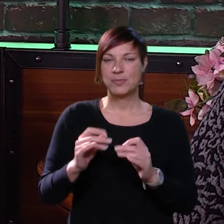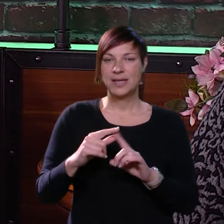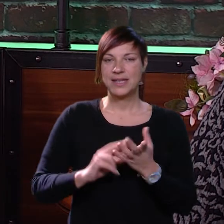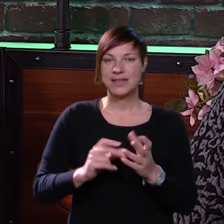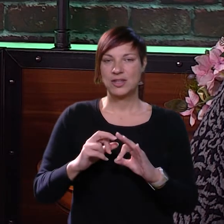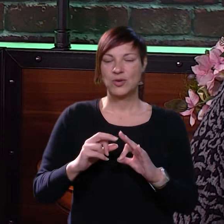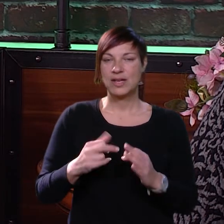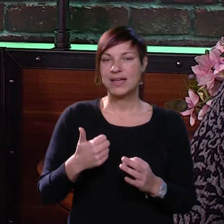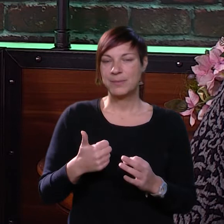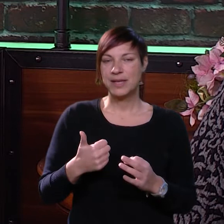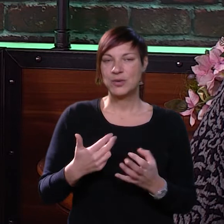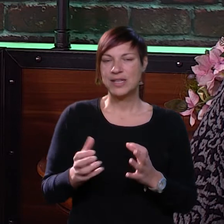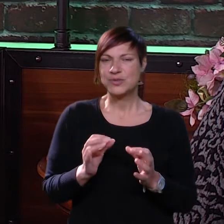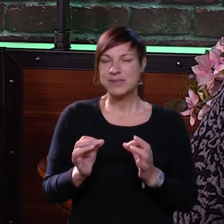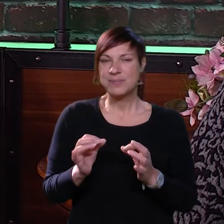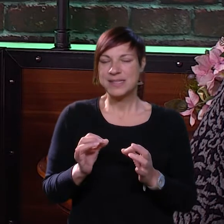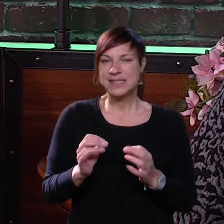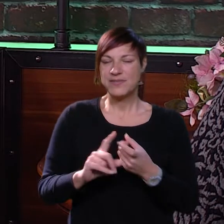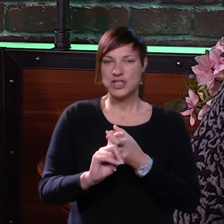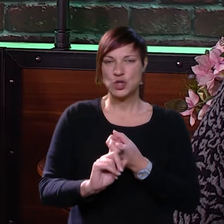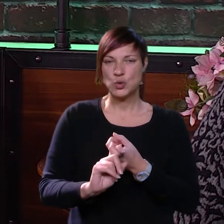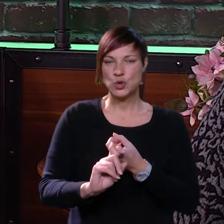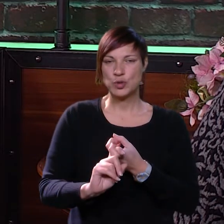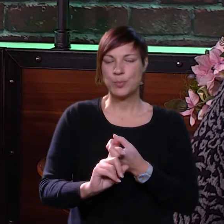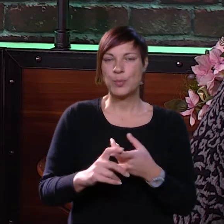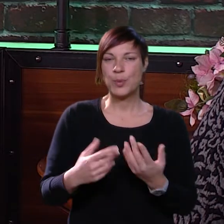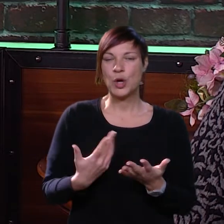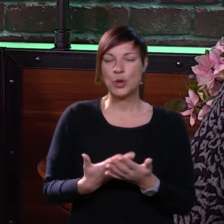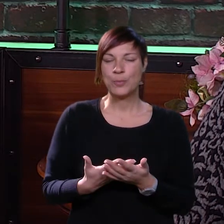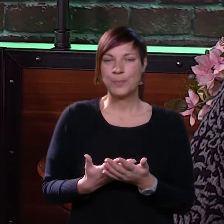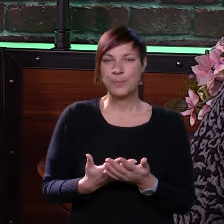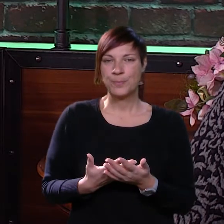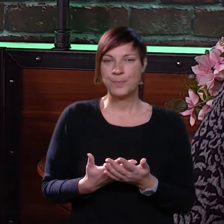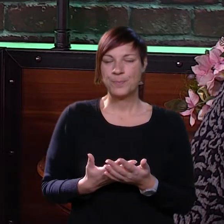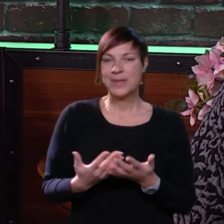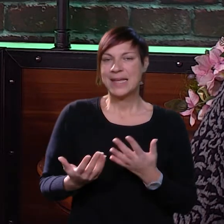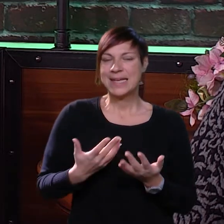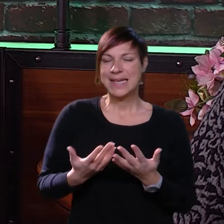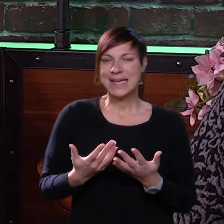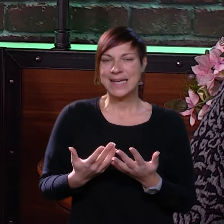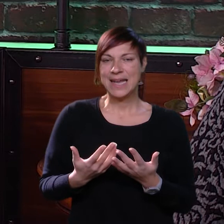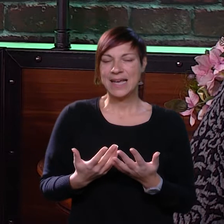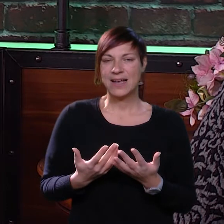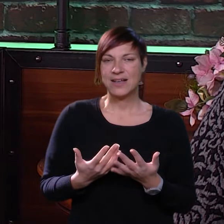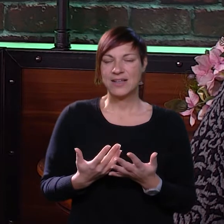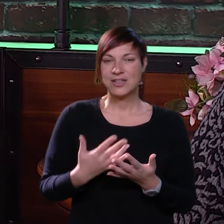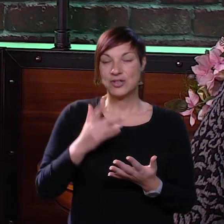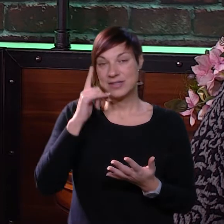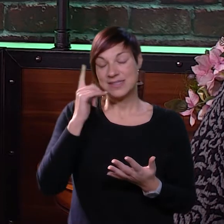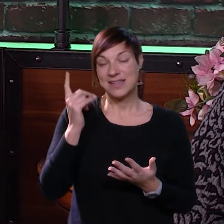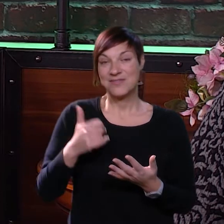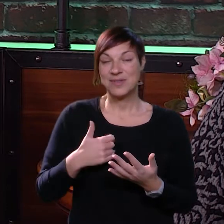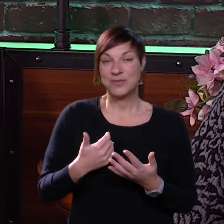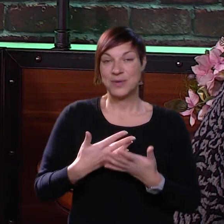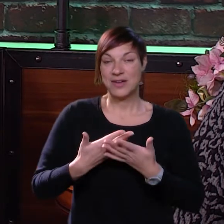Toma i Tonka imaju baš jednu specifičnu sponu, jednu specifičnu vezu i nekako su,